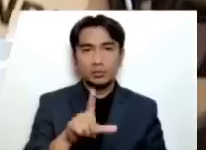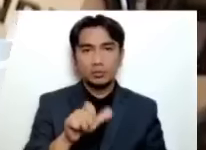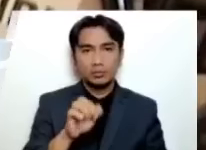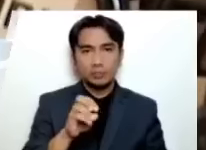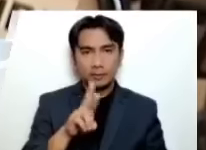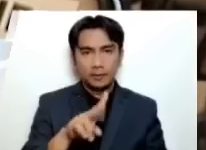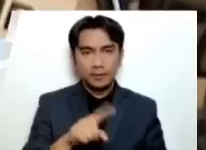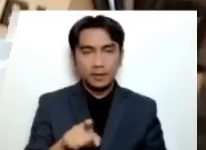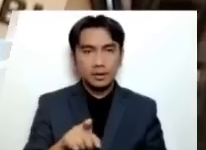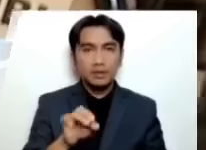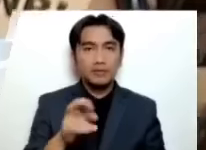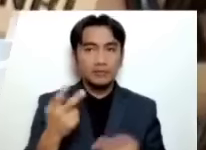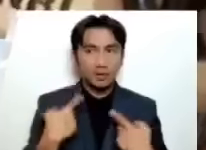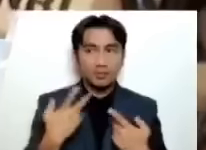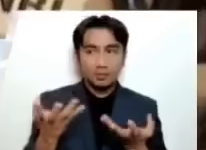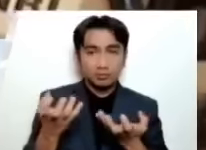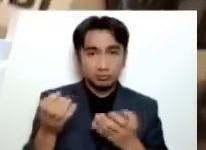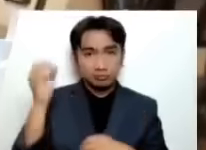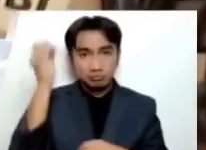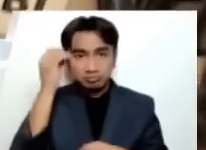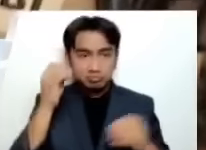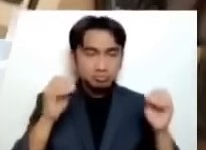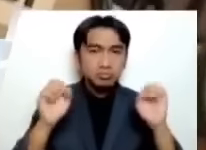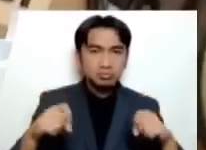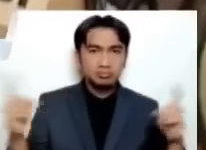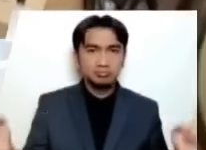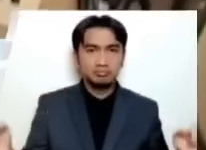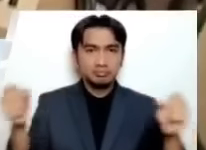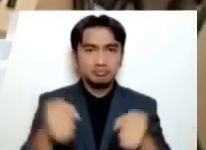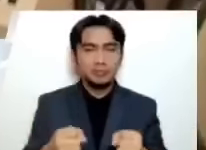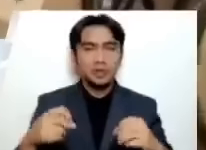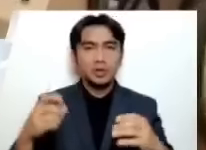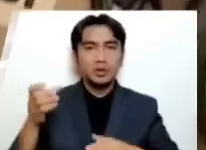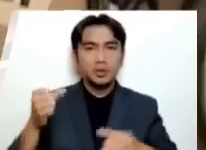korte. Tiwala raw siyang dumaan ang pagpasa sa budget sa tamang proseso.